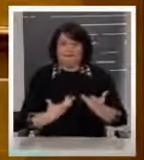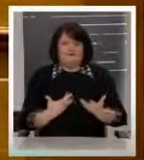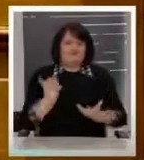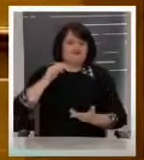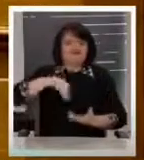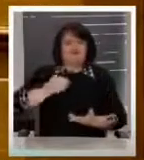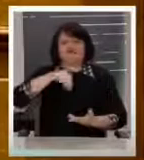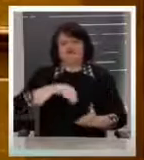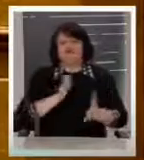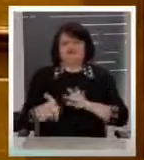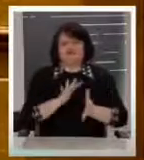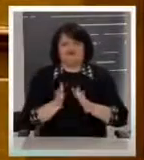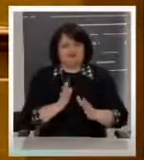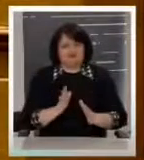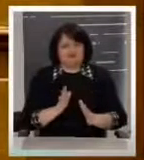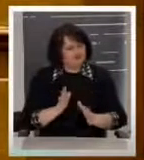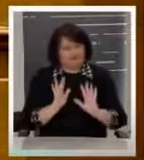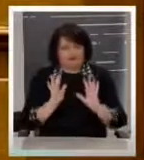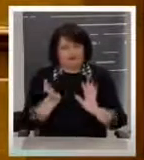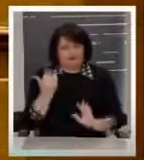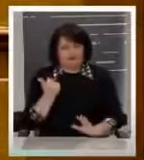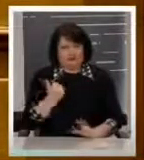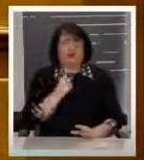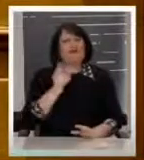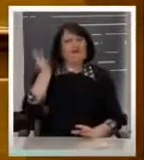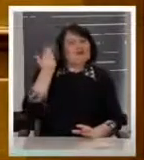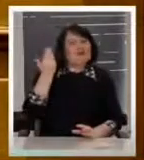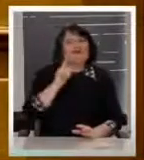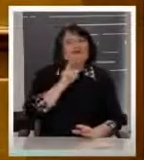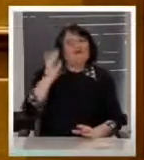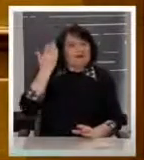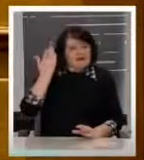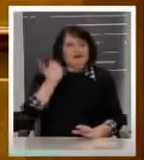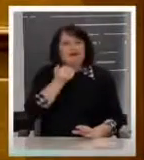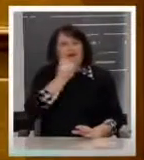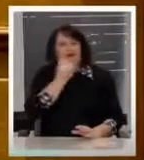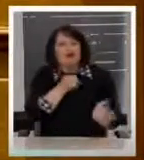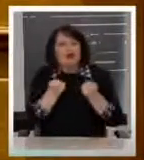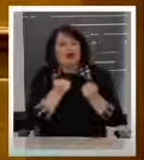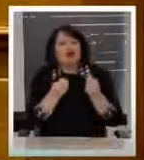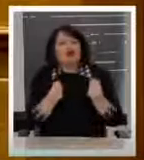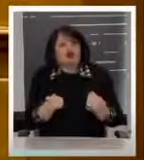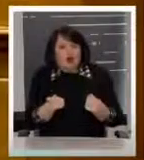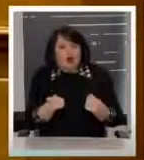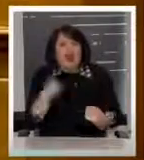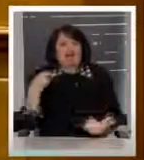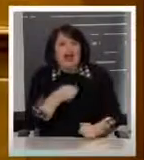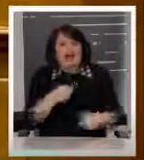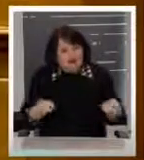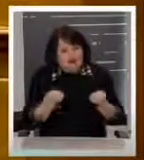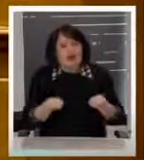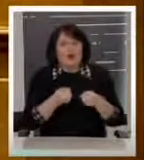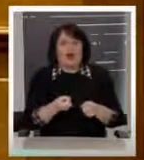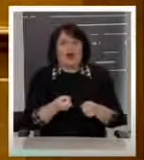και τις περιπέτειες του παρελθόντος, στις οποίες μας οδήγησαν οι λανθασμένοι χειρισμοί, τα εγκλήματα